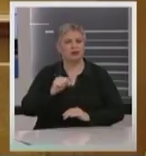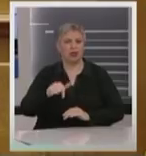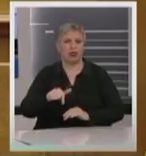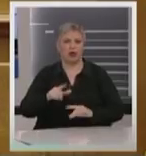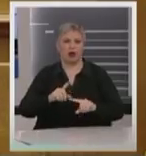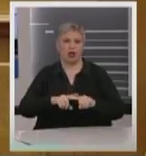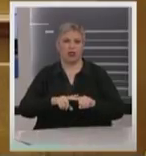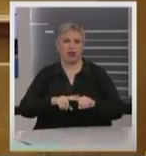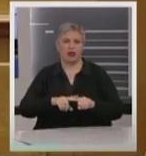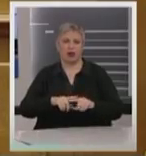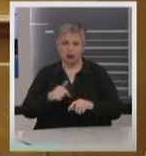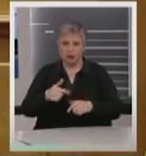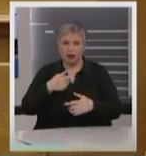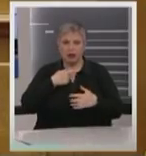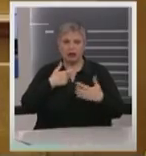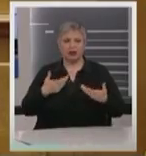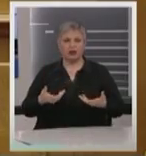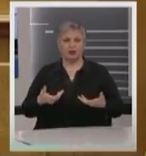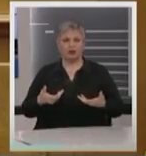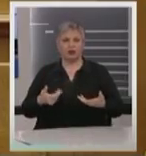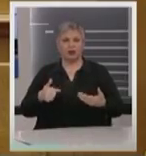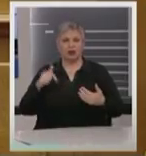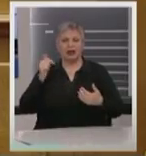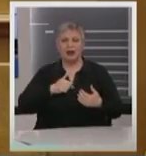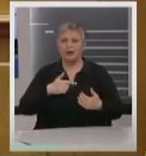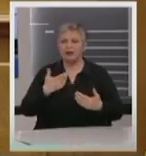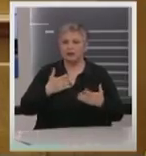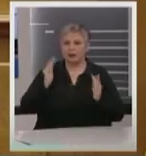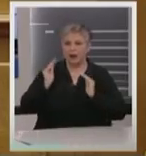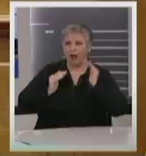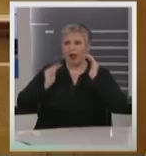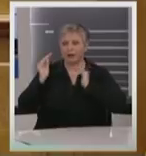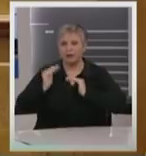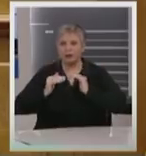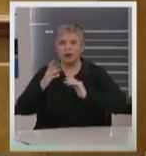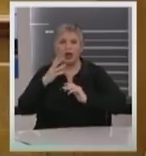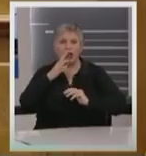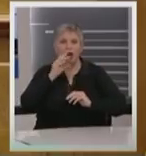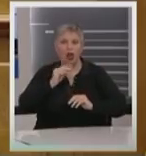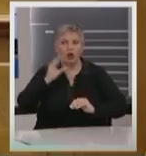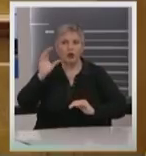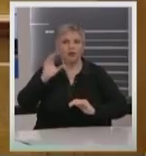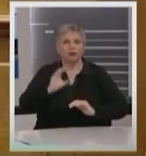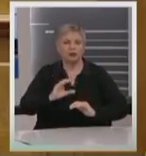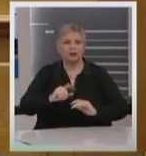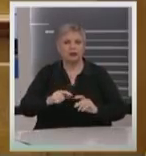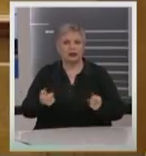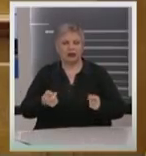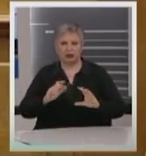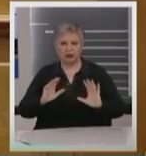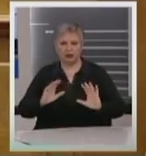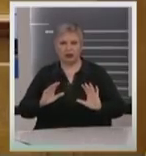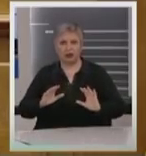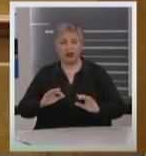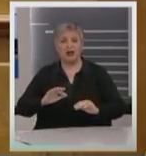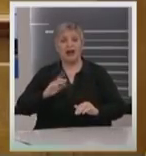εμείς δεν βλέπουμε την υγιή επιχειρηματικότητα με καχυποψία. Γιατί ξέρουμε ότι για να αναδιανύμεις πλούτο πρέπει